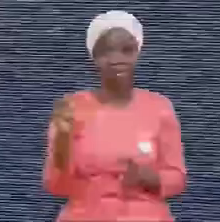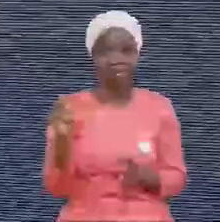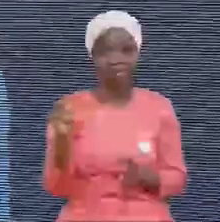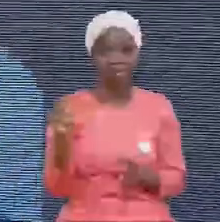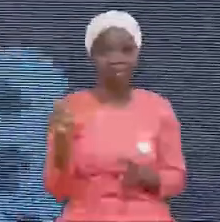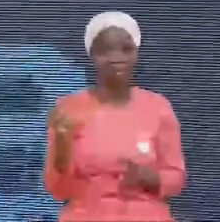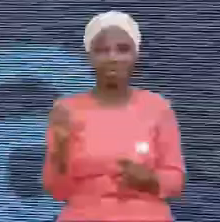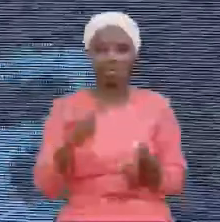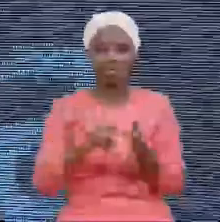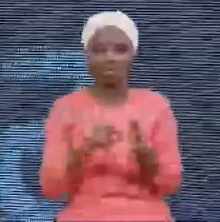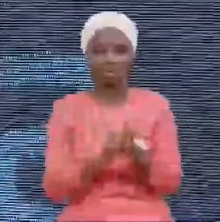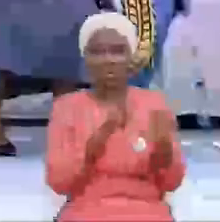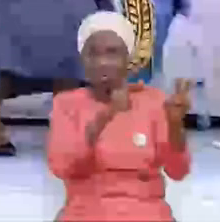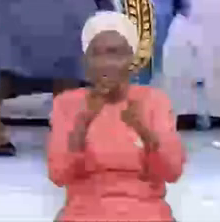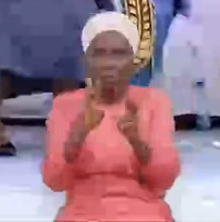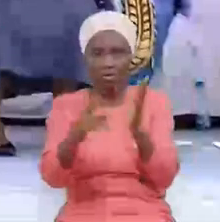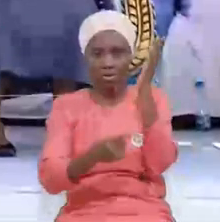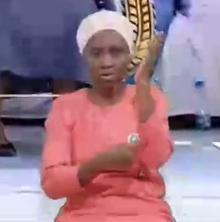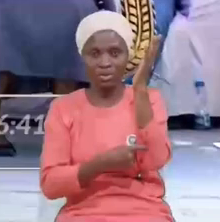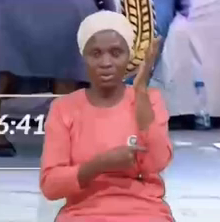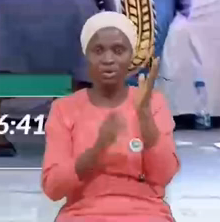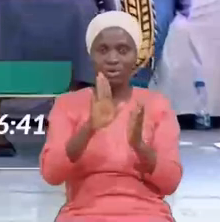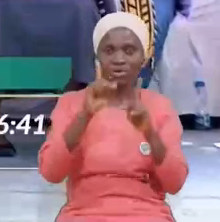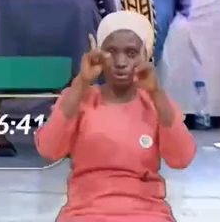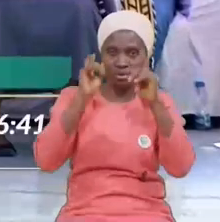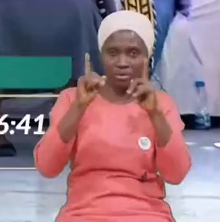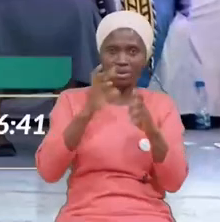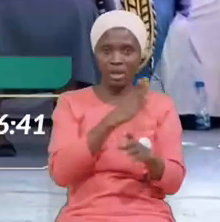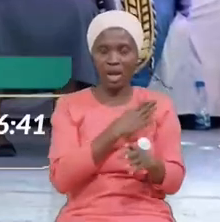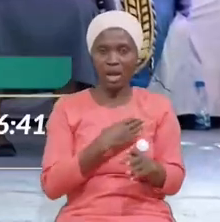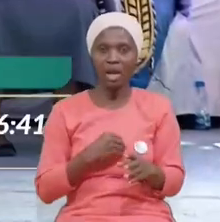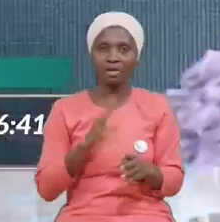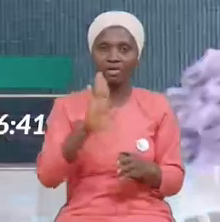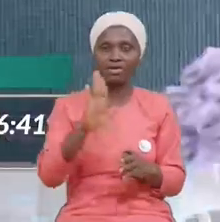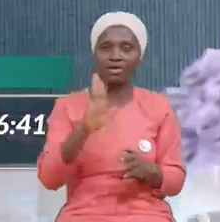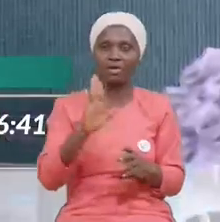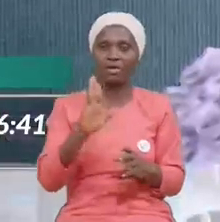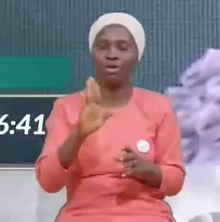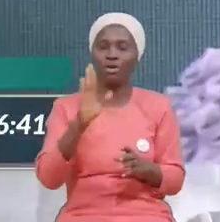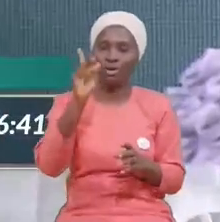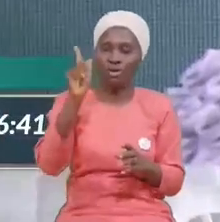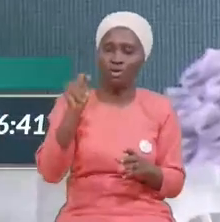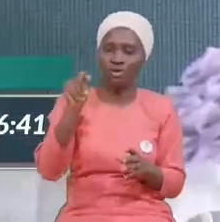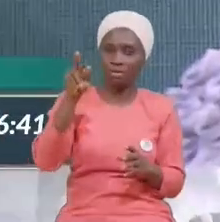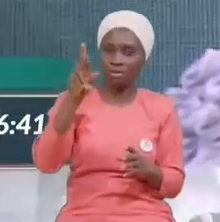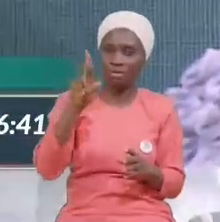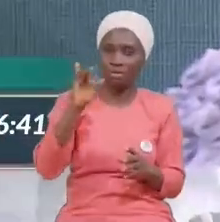Alors, le T ensuite, c'est de veiller sur les tentations, veiller sur les tests.